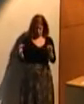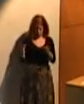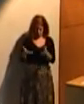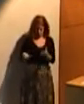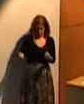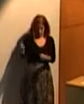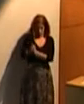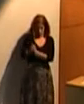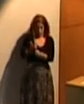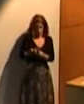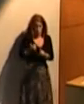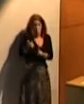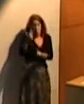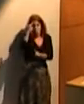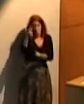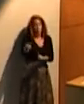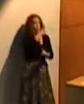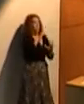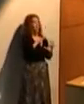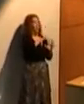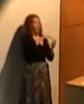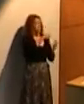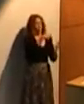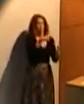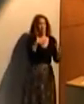de l'apparition de la vie sur terre